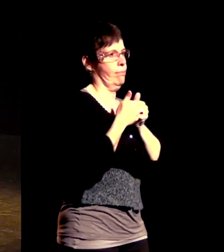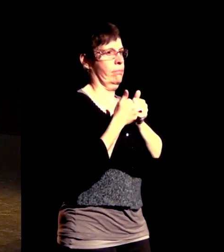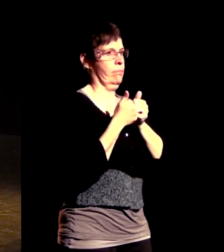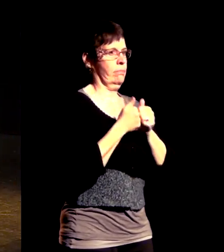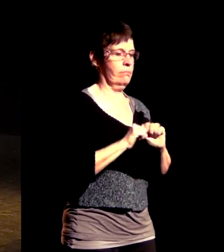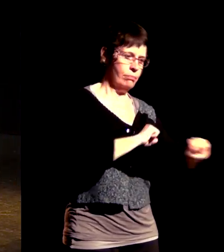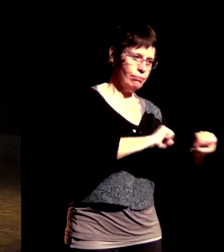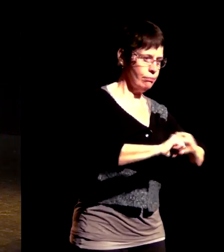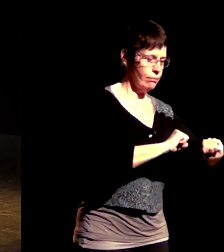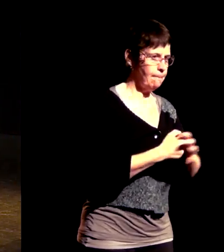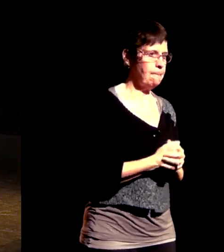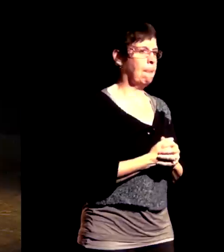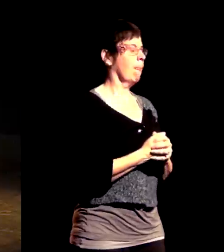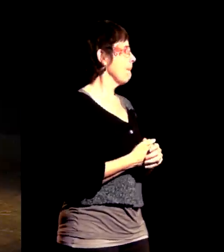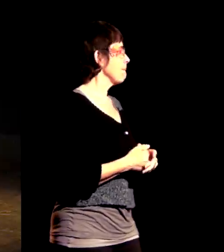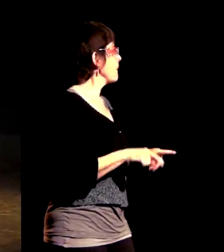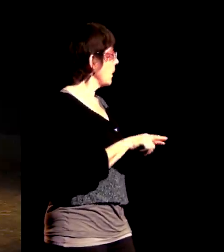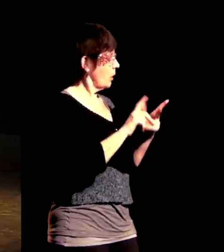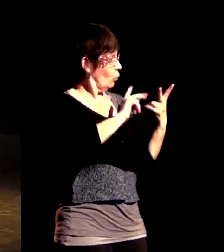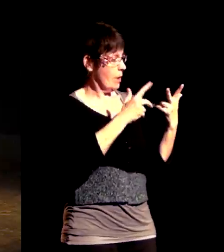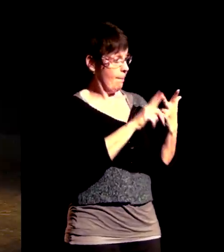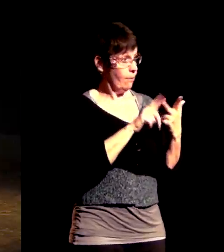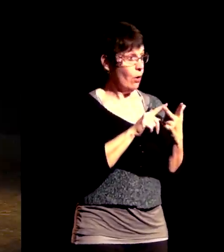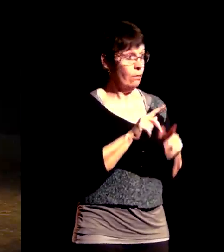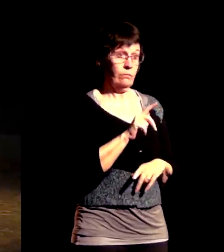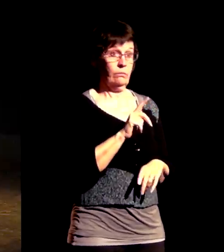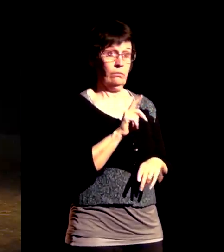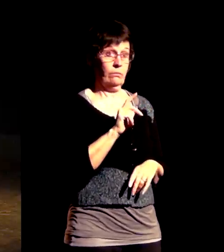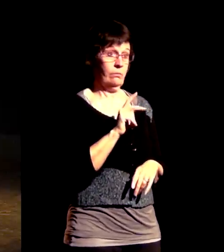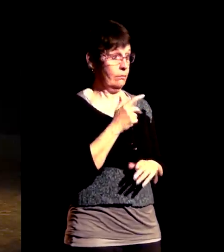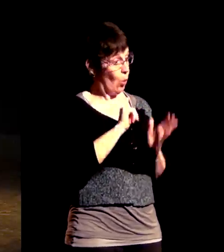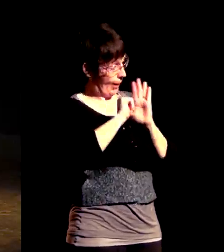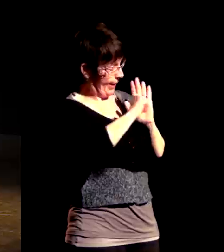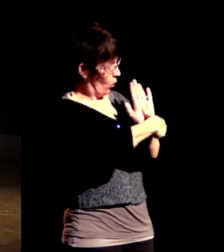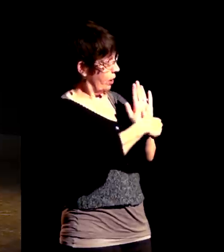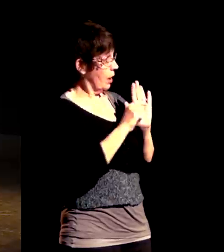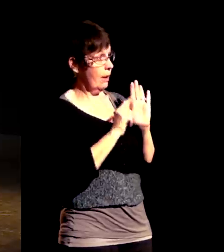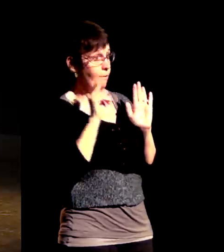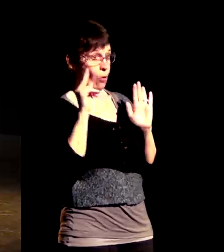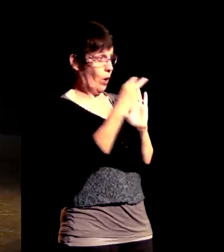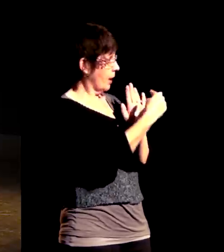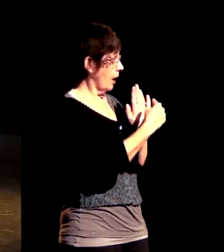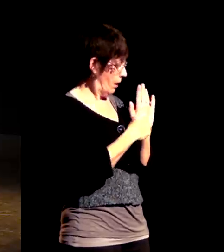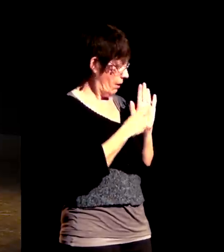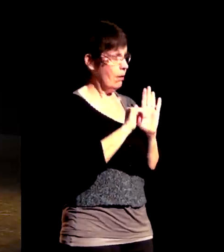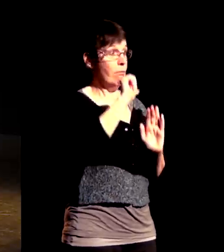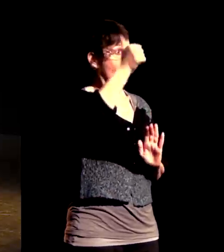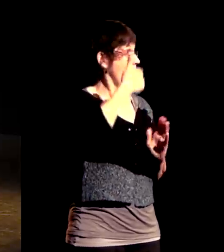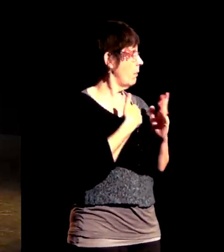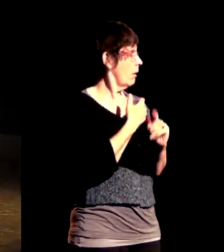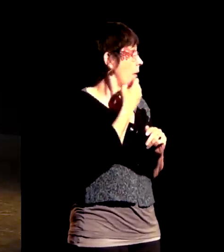de regarder nos identités. De regarder nos identités, c'est-à-dire d'abord, par exemple, de regarder qu'on est blanc ou homme,